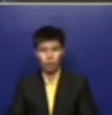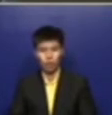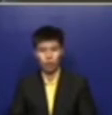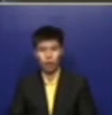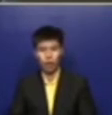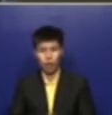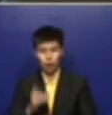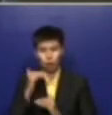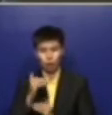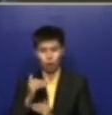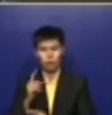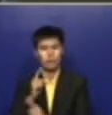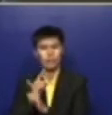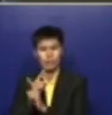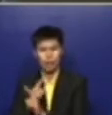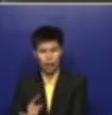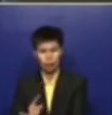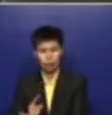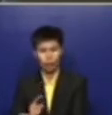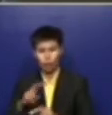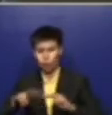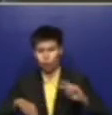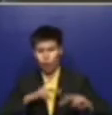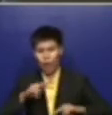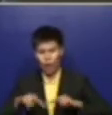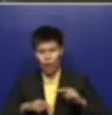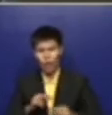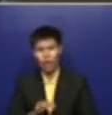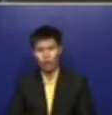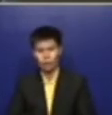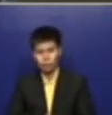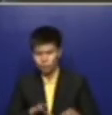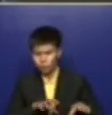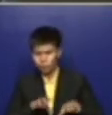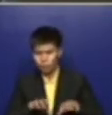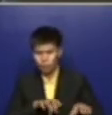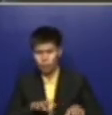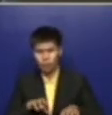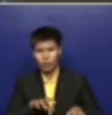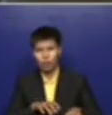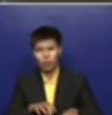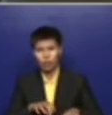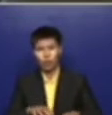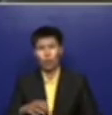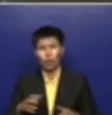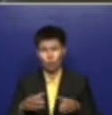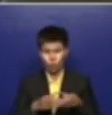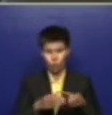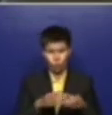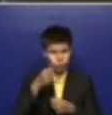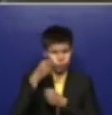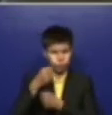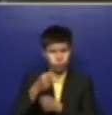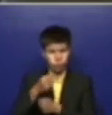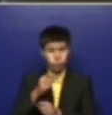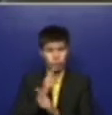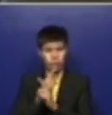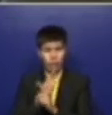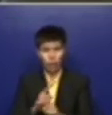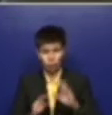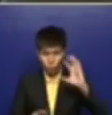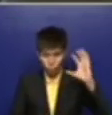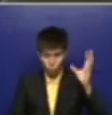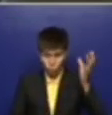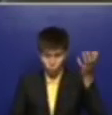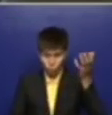ปฏิบัติตามในการดูแลนะครับบริหารจัดการในทางปฏิบัติของดูแลชุมนุมตามหลักสากลนะครับในเรื่องของ